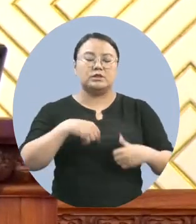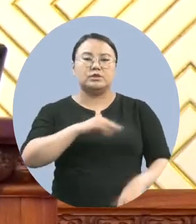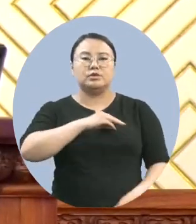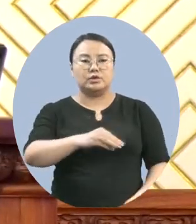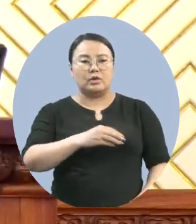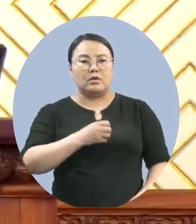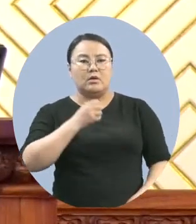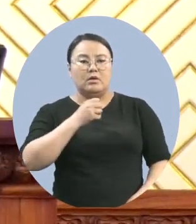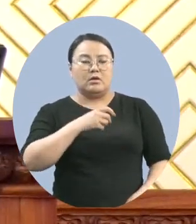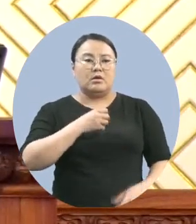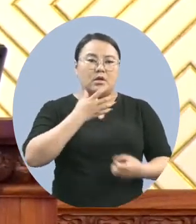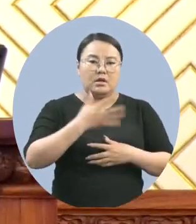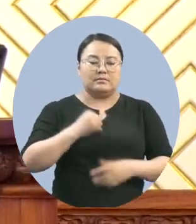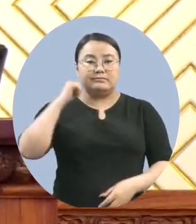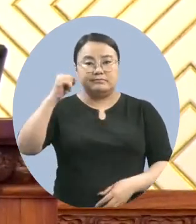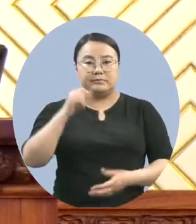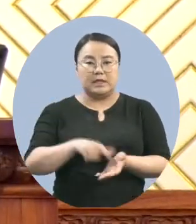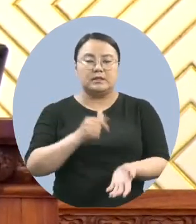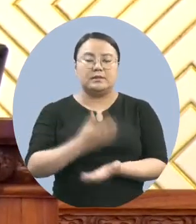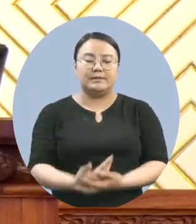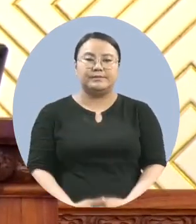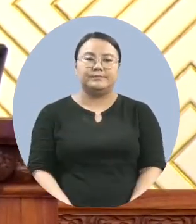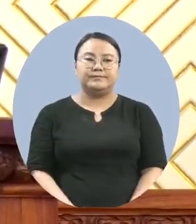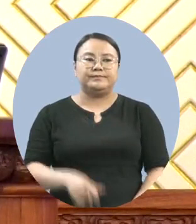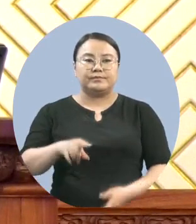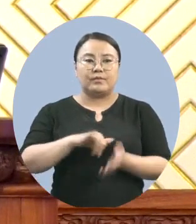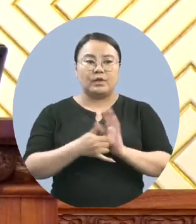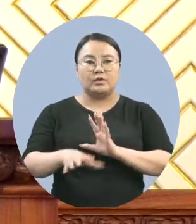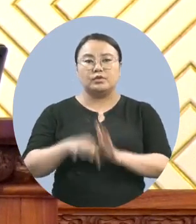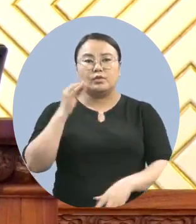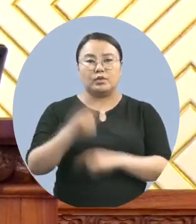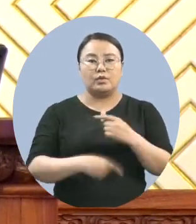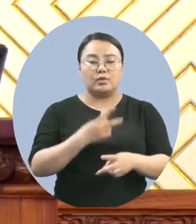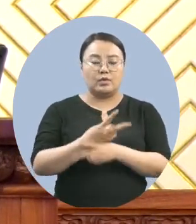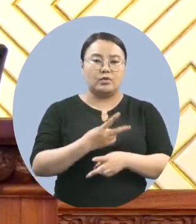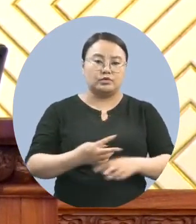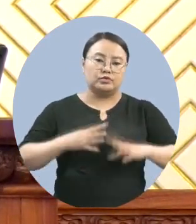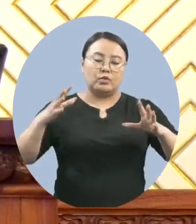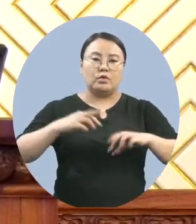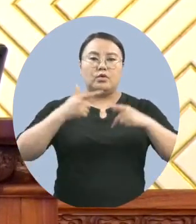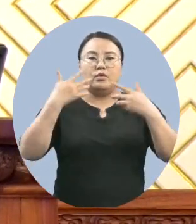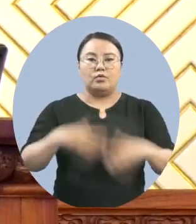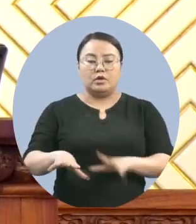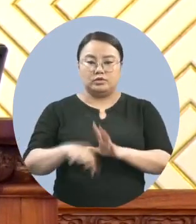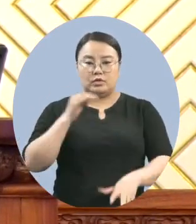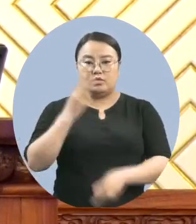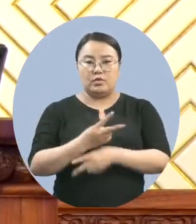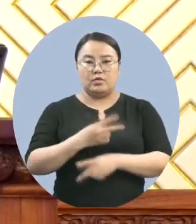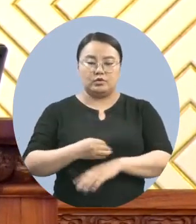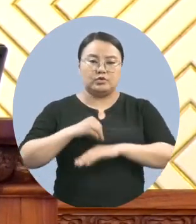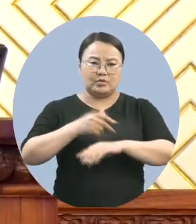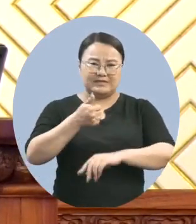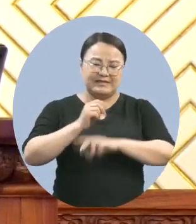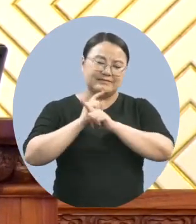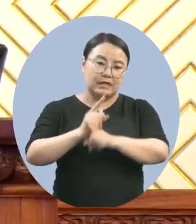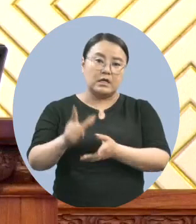иргэдийнхээ төлөө дуугарч тэмцэж явах ёстой. Энэ ч утгаараа энэ сонгуулийн хуулинд том өөрчлөлтийг оруллаа. Одоо энэ сонгуулийн хуулиа бол давхтвартай